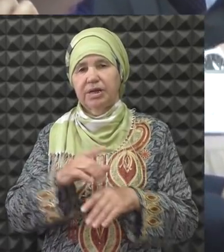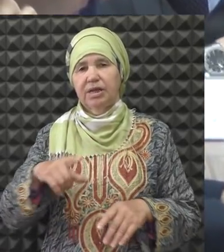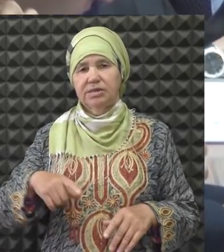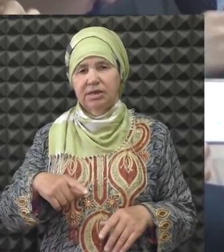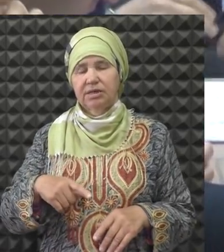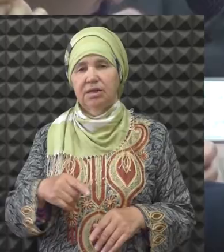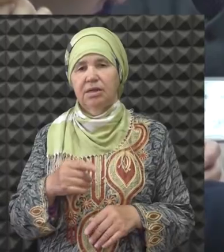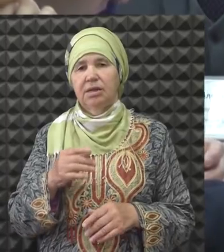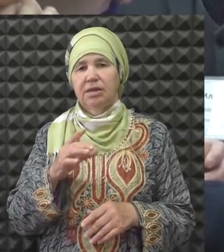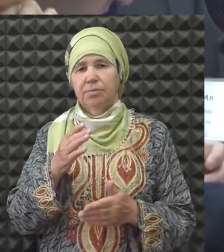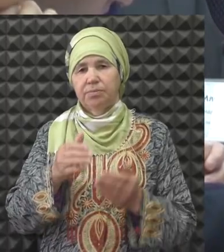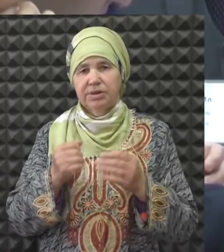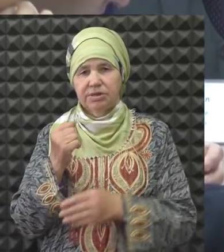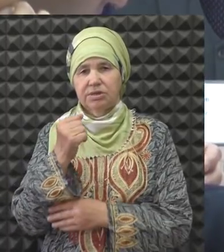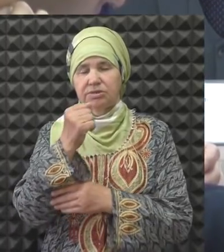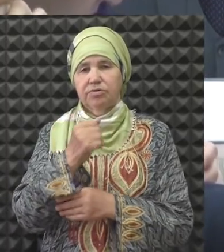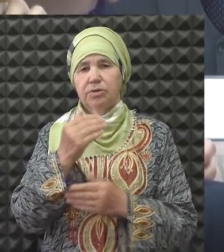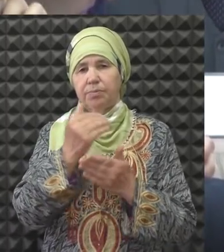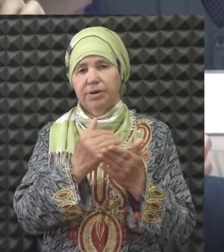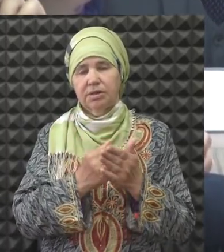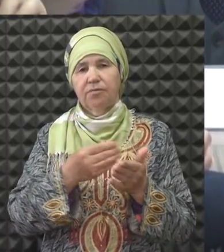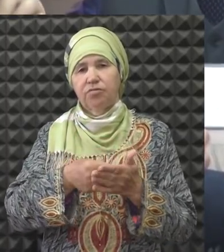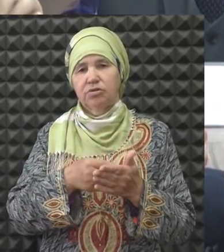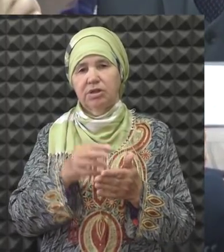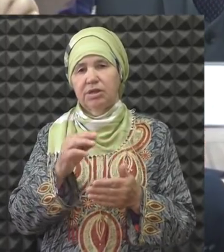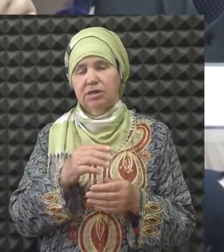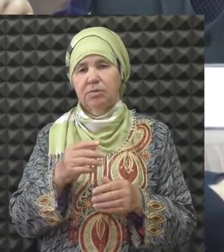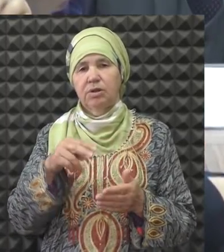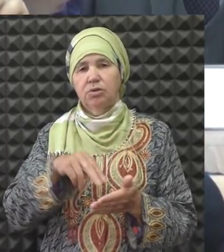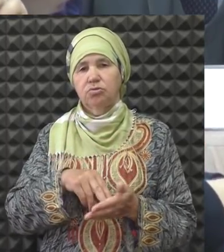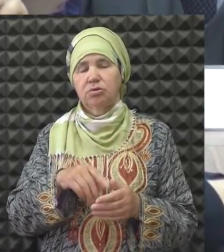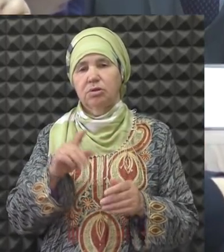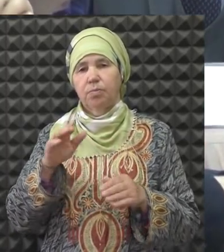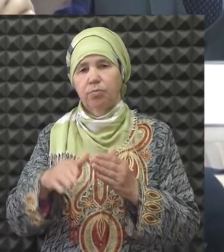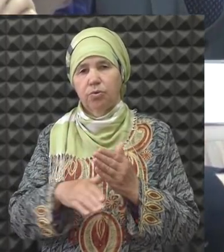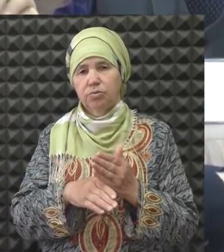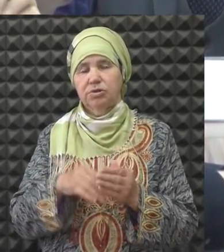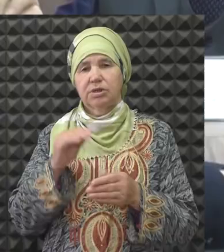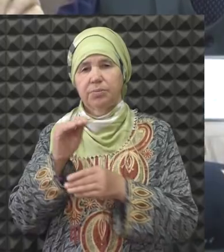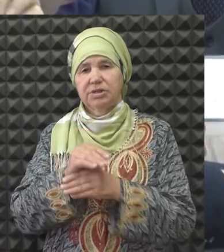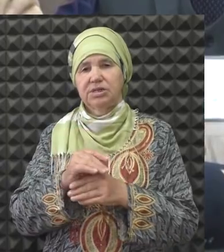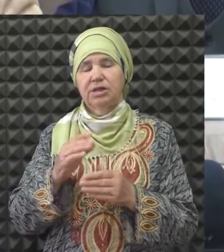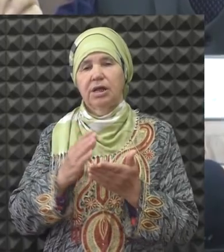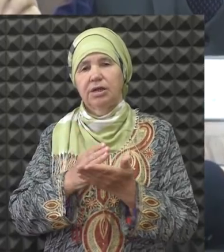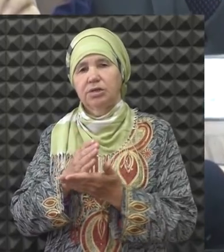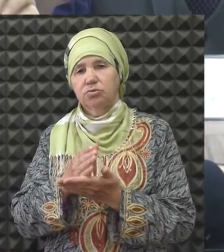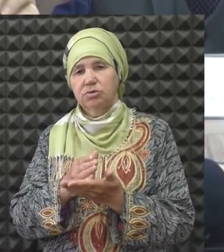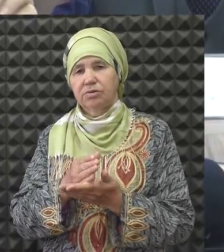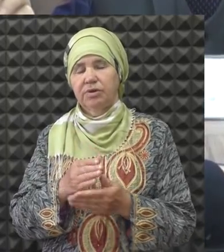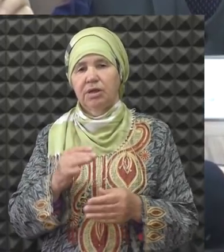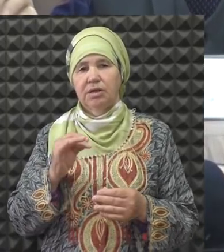проекта «Добрая Казань» у мэрии города Казани, который поддерживает проекты фонда «Ярдам», состоит только в том, чтобы с помощью наших дополнительных